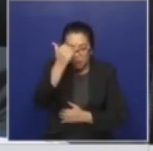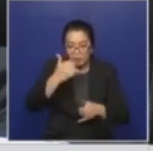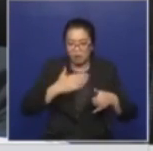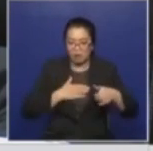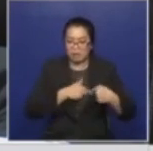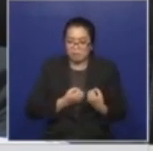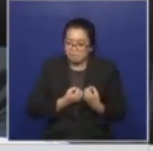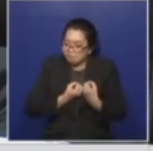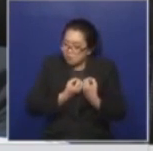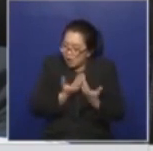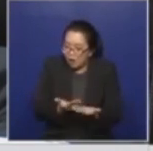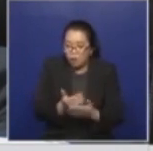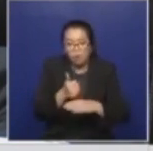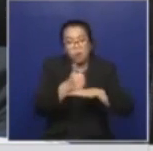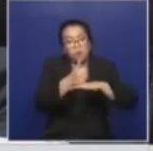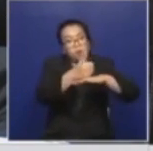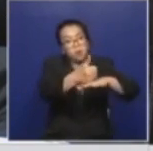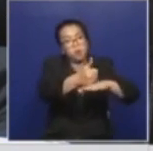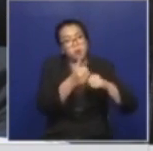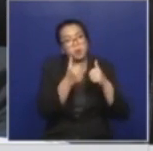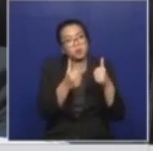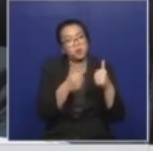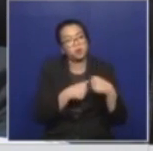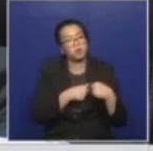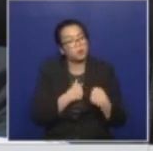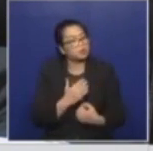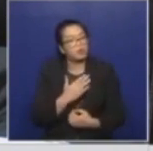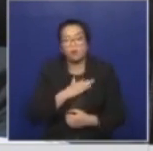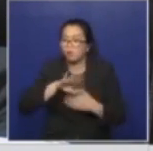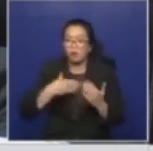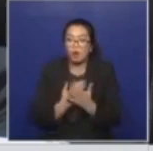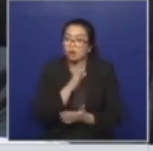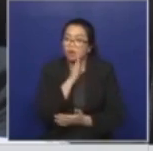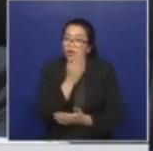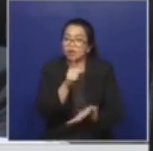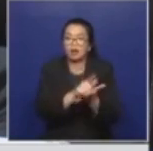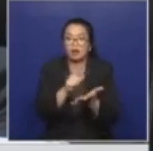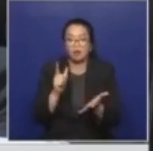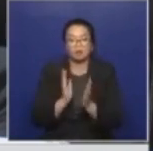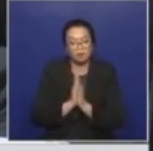ละท่านจะเป็นวีรบุรุษในหัวใจของพวกเรากราบขอบคุณท่านท่านครับ ครับ